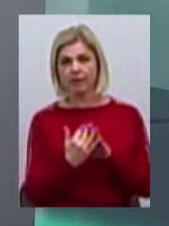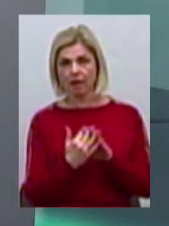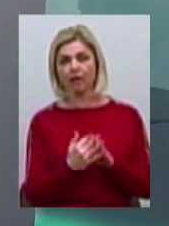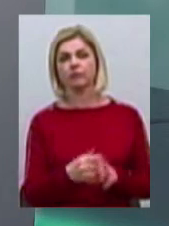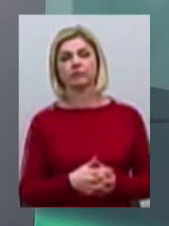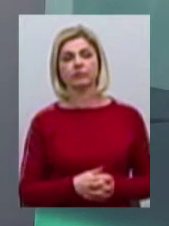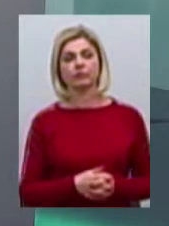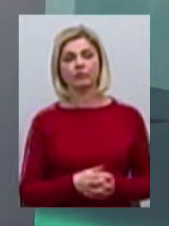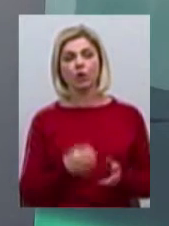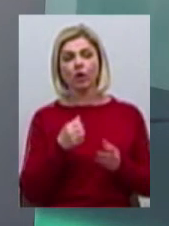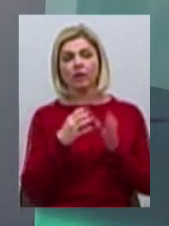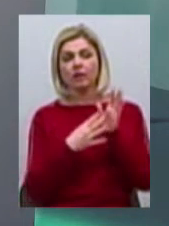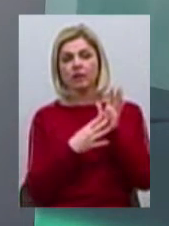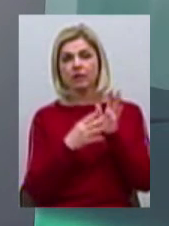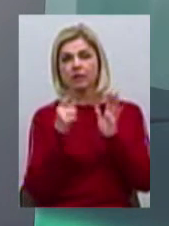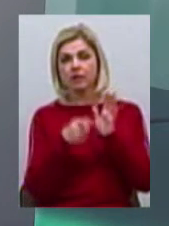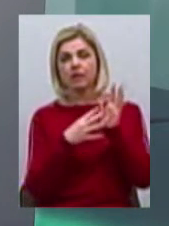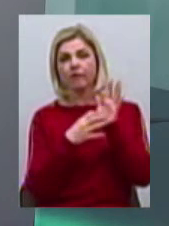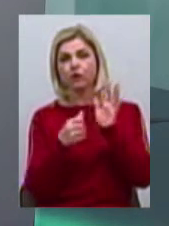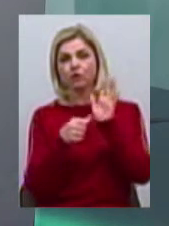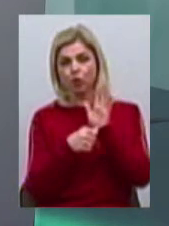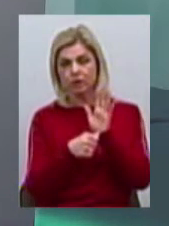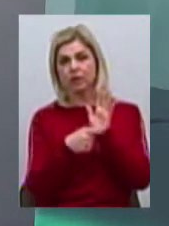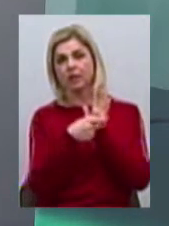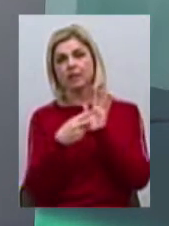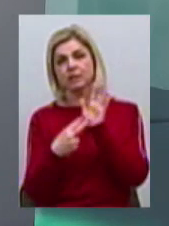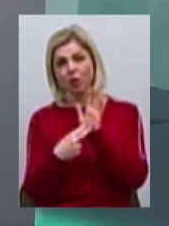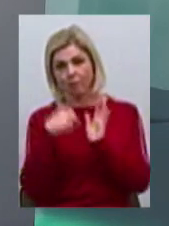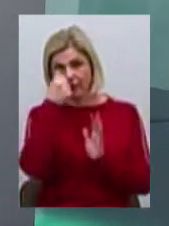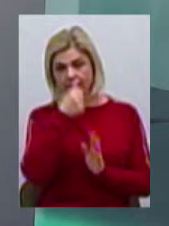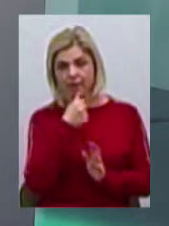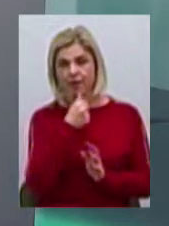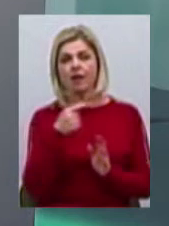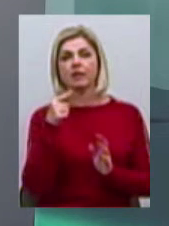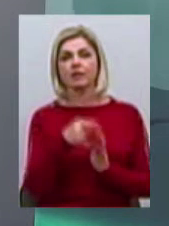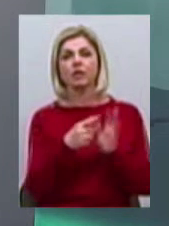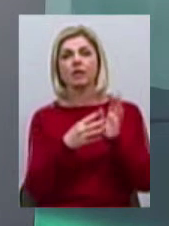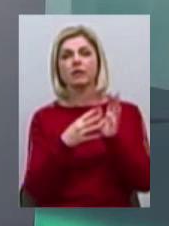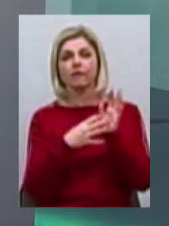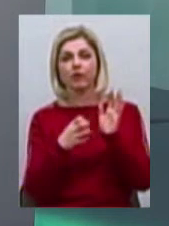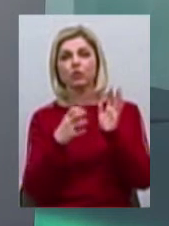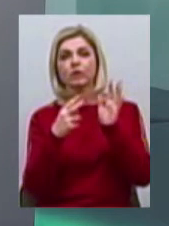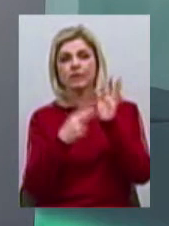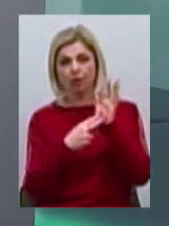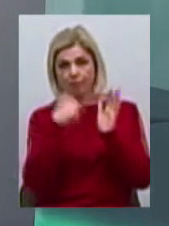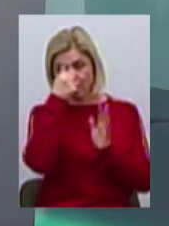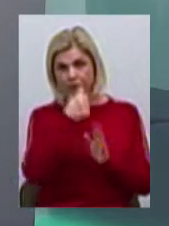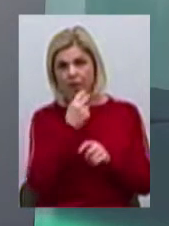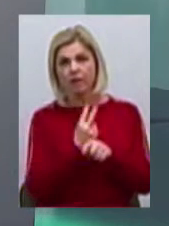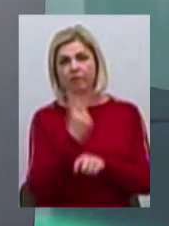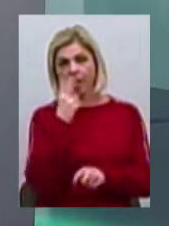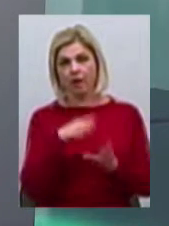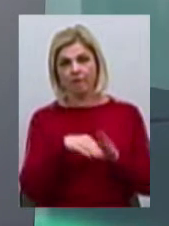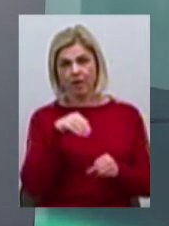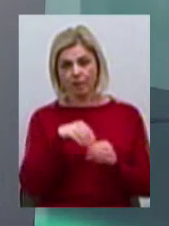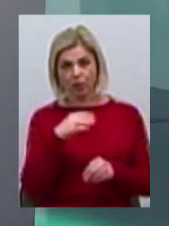року. Це 906 рік, 907 рік. У 907 році там двічі вибори